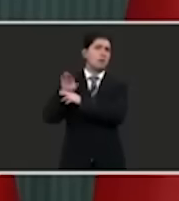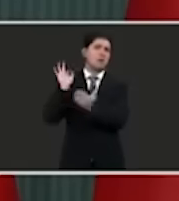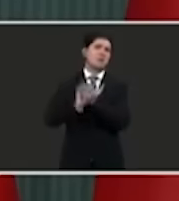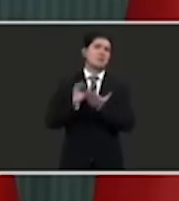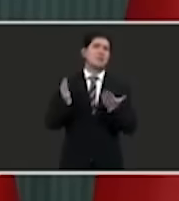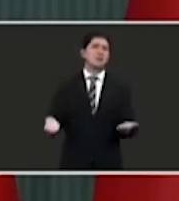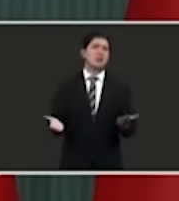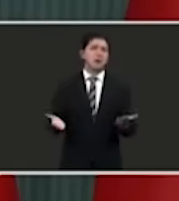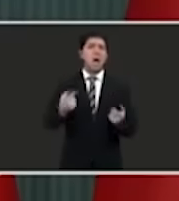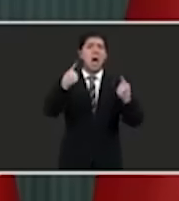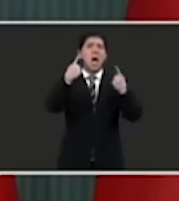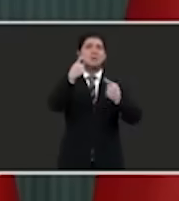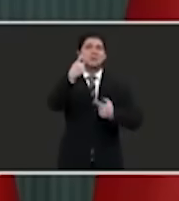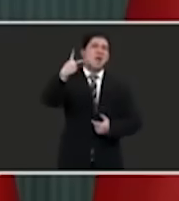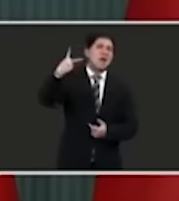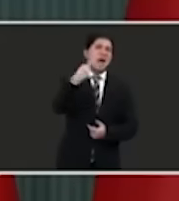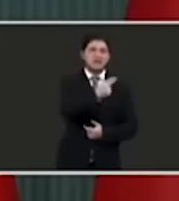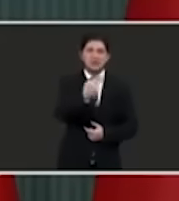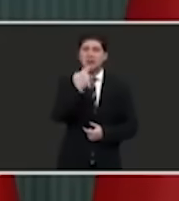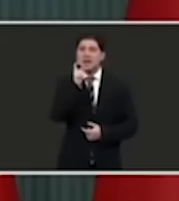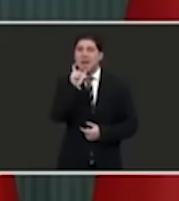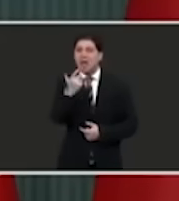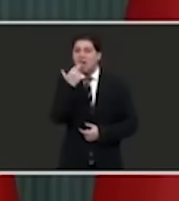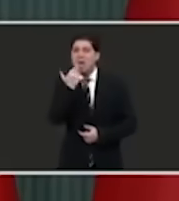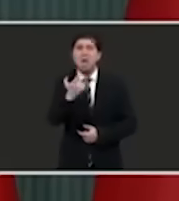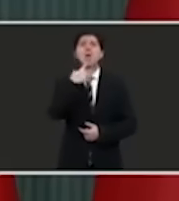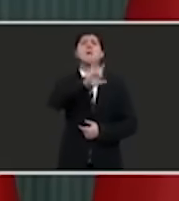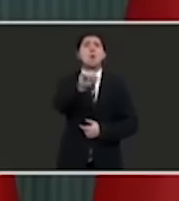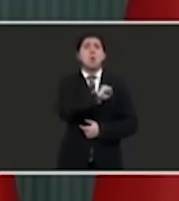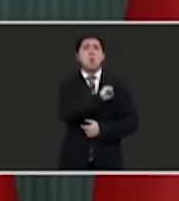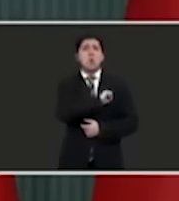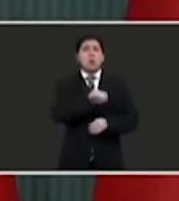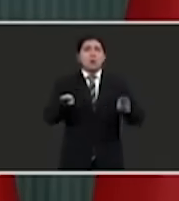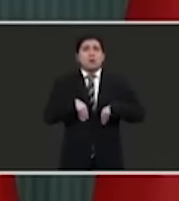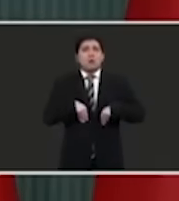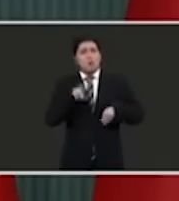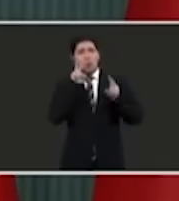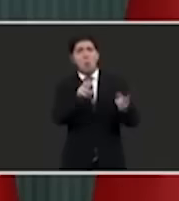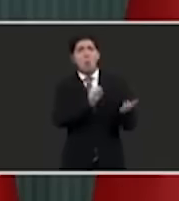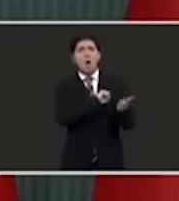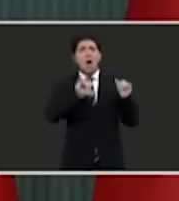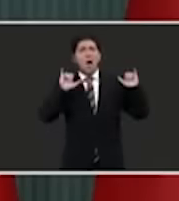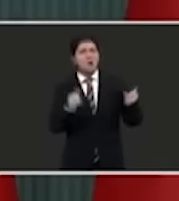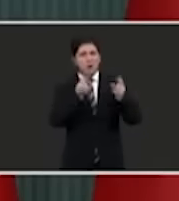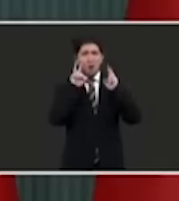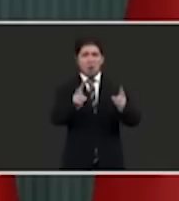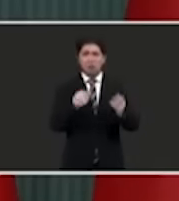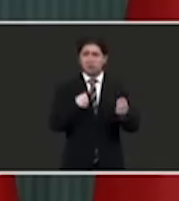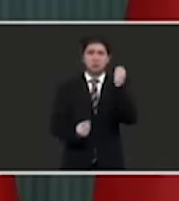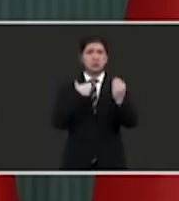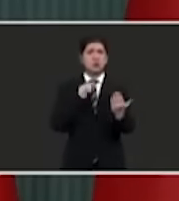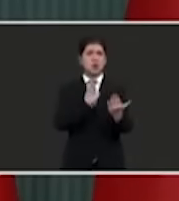Ateşkes sözcüğünü kullanmaktan bile çekinen bir ürkeklikle, daha doğrusu korkaklıkla karşı